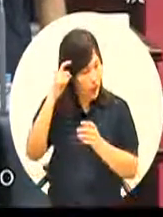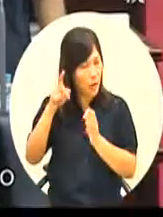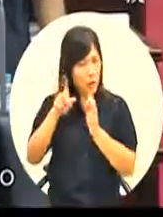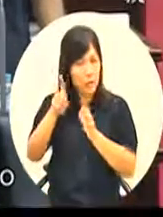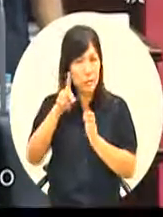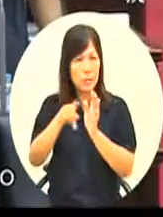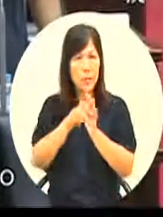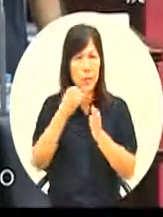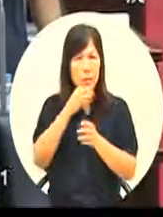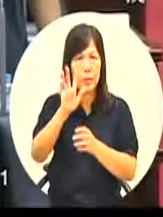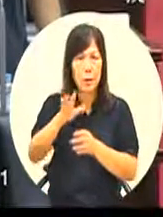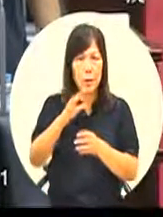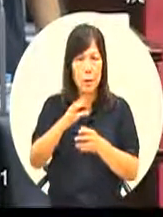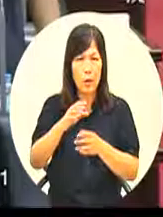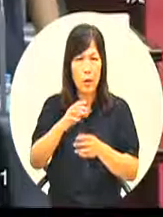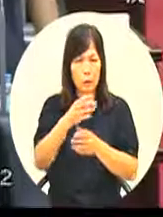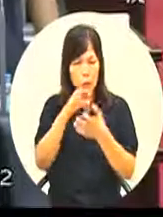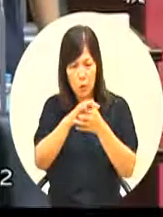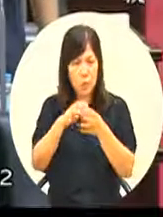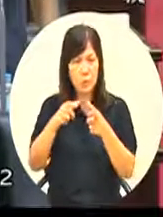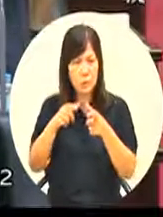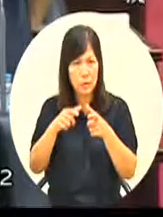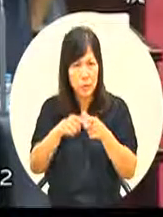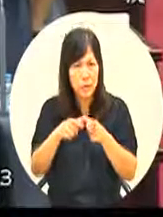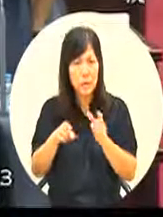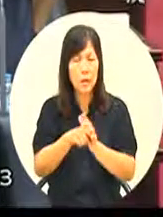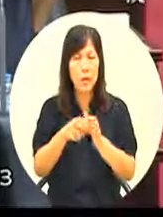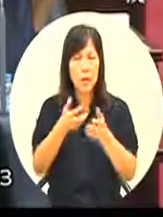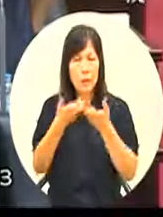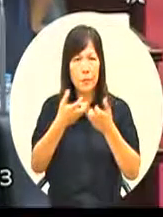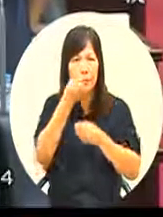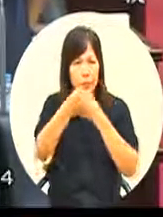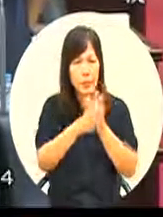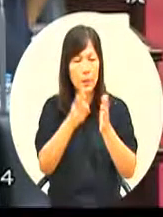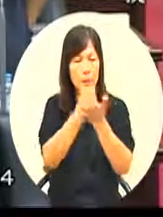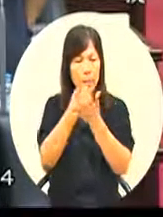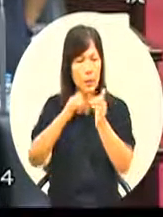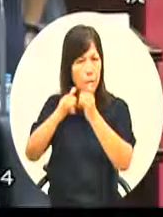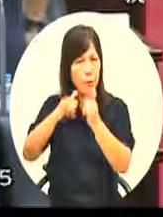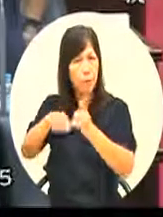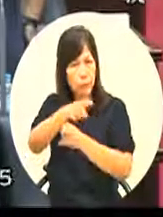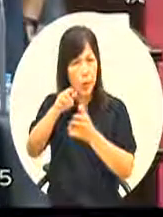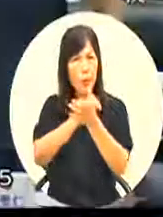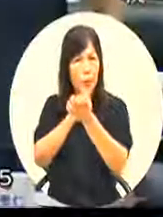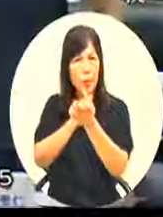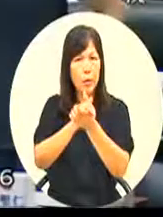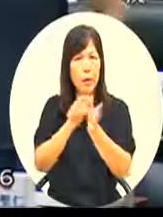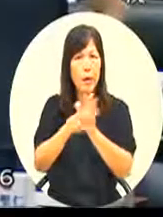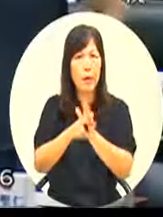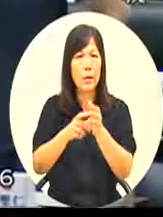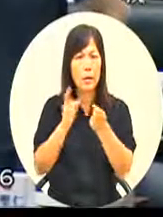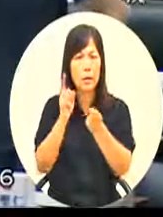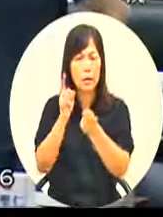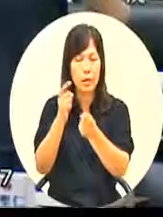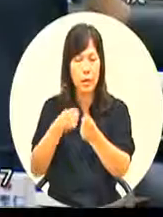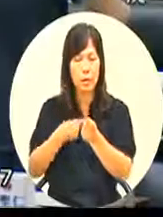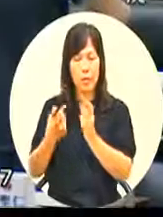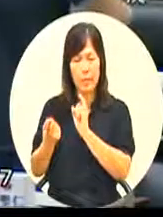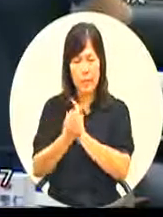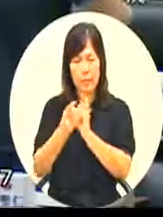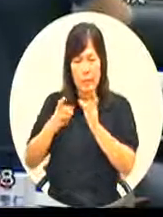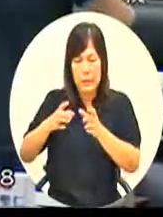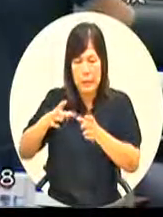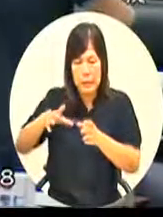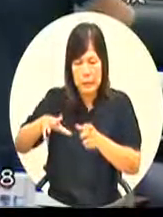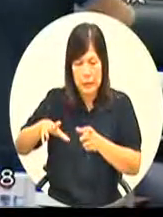过的路，我们关心的角度，来可以分享给所有的市民朋友，可以分享给跟我们一样在经历这一